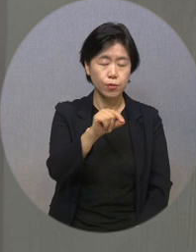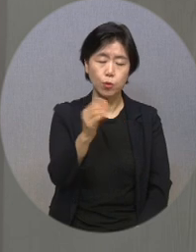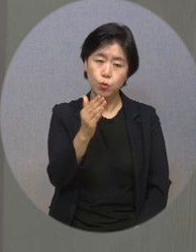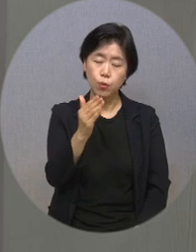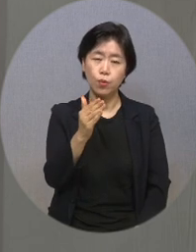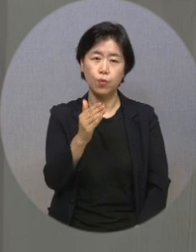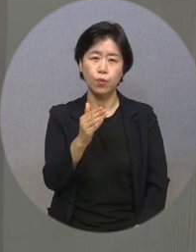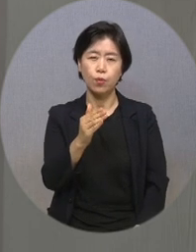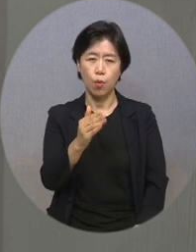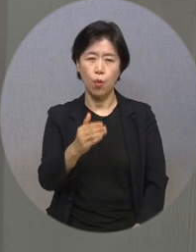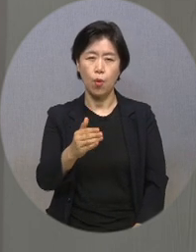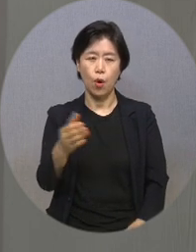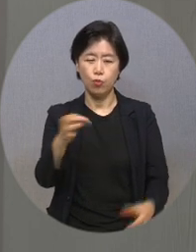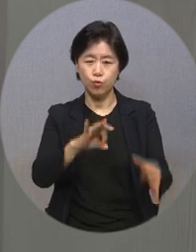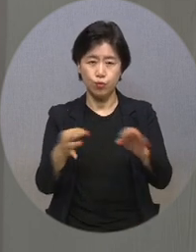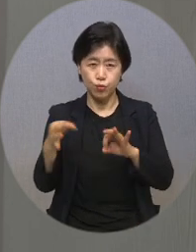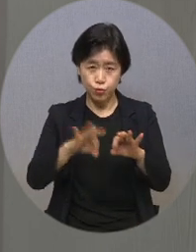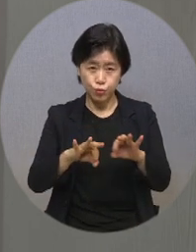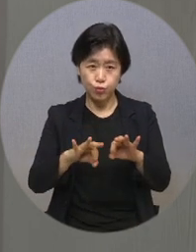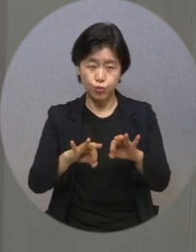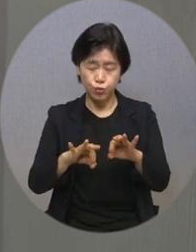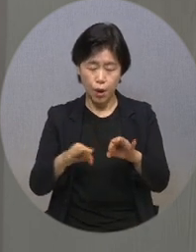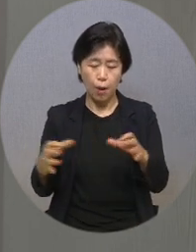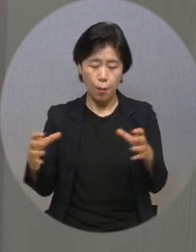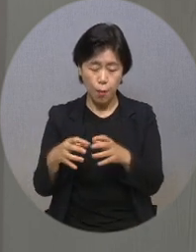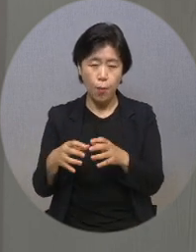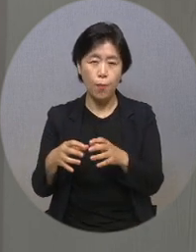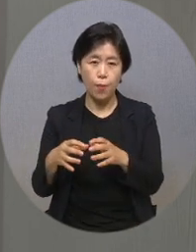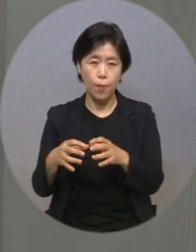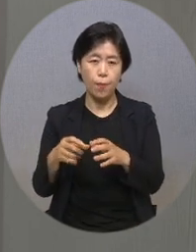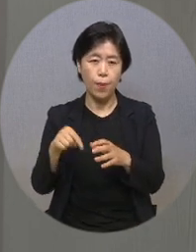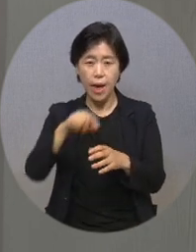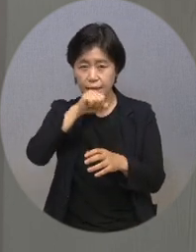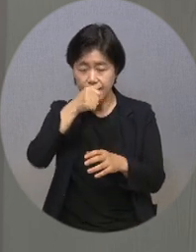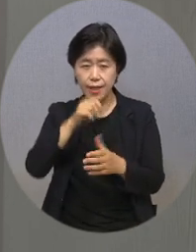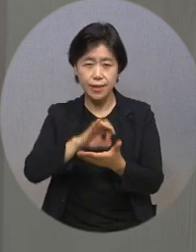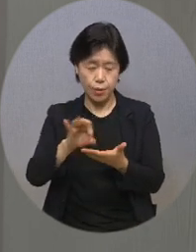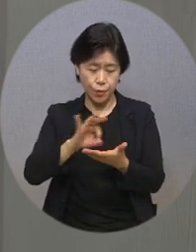통해서 아이들한테 다양한 서비스를 진행을 하고 있습니다. 사실 이제